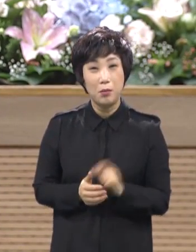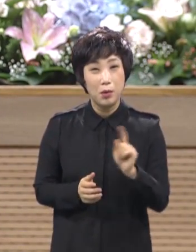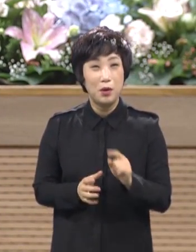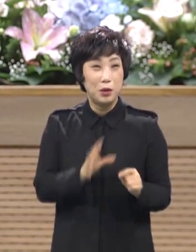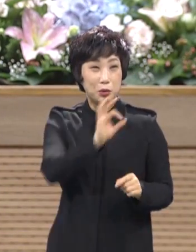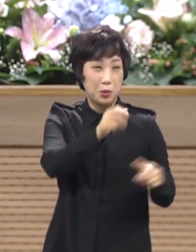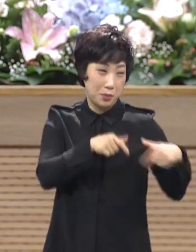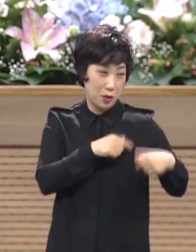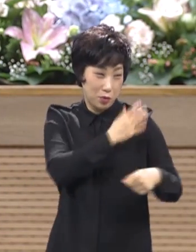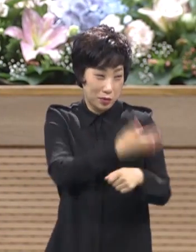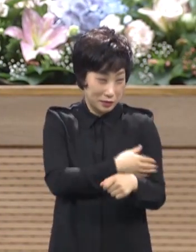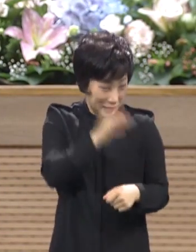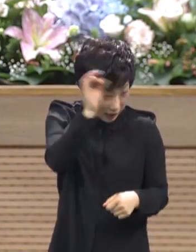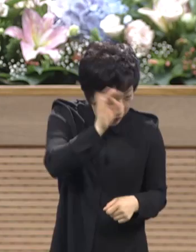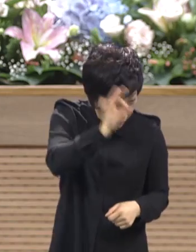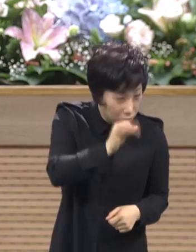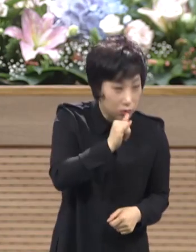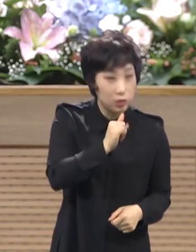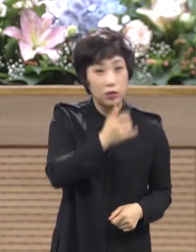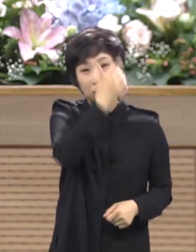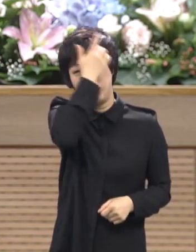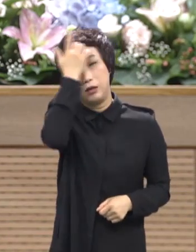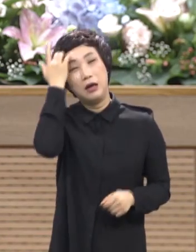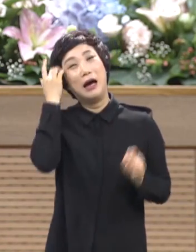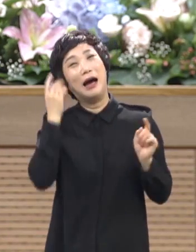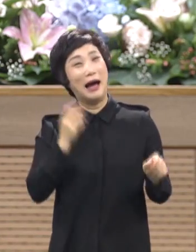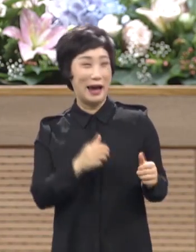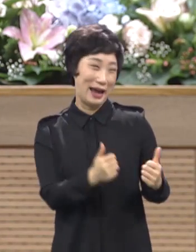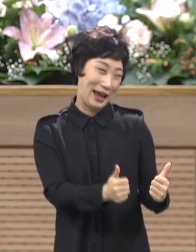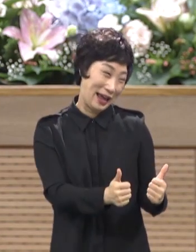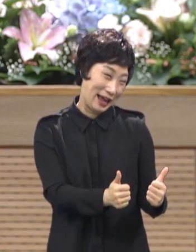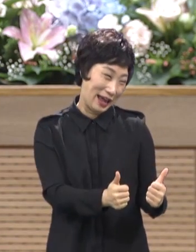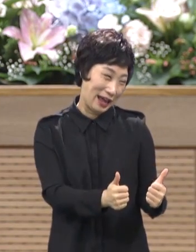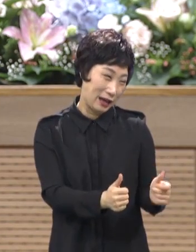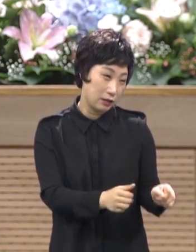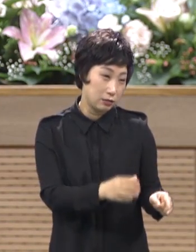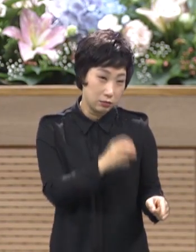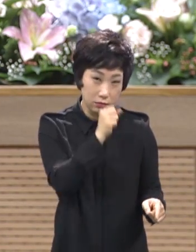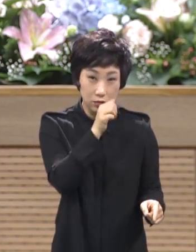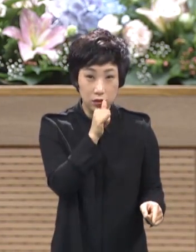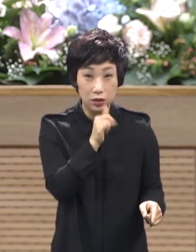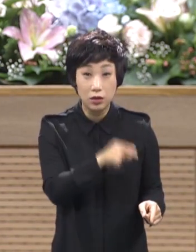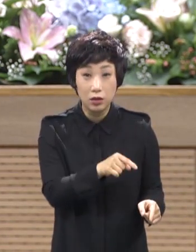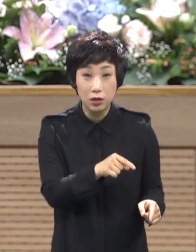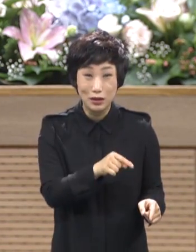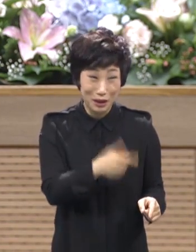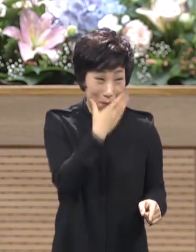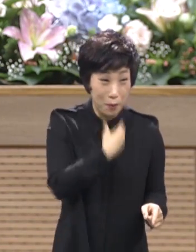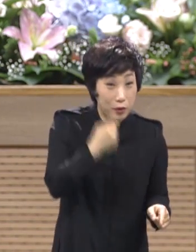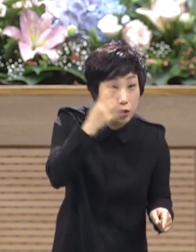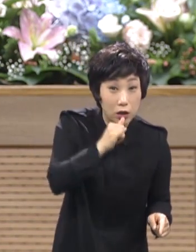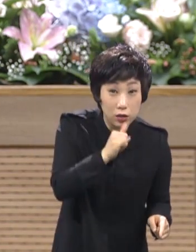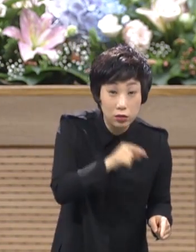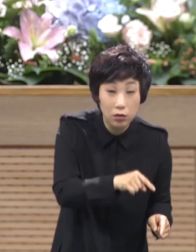돈, 명예, 권세 이거야 이거 이게 복이야